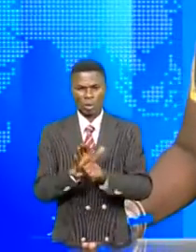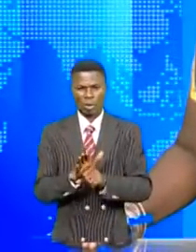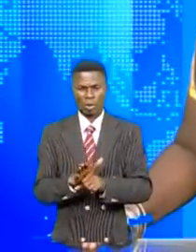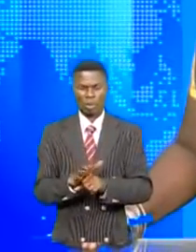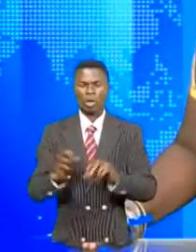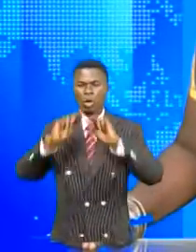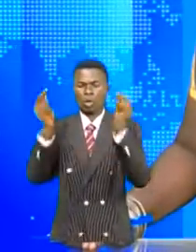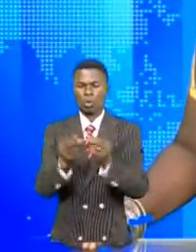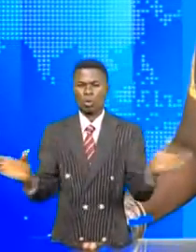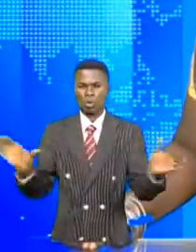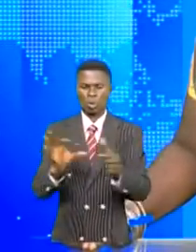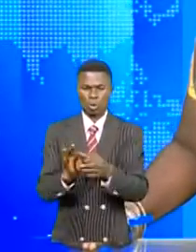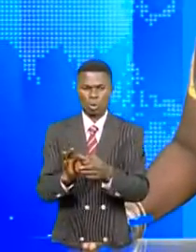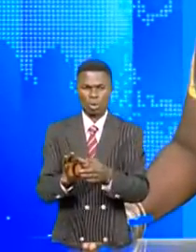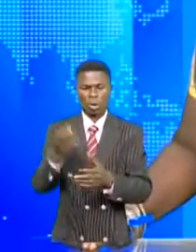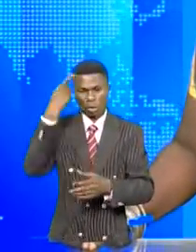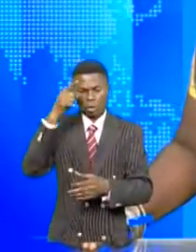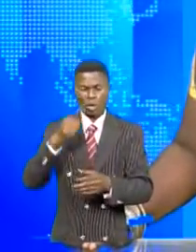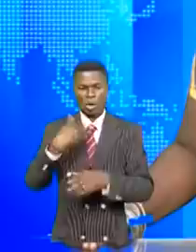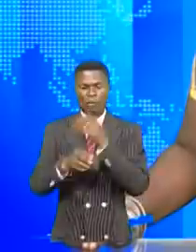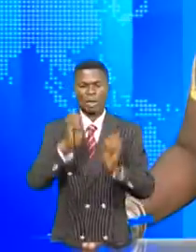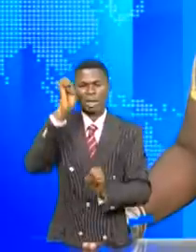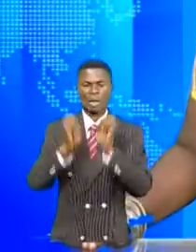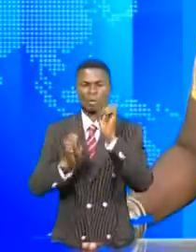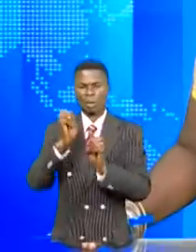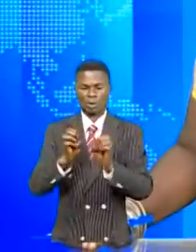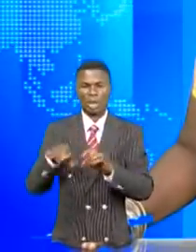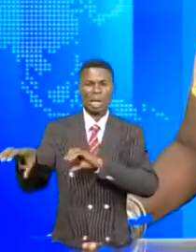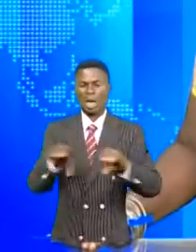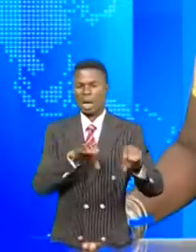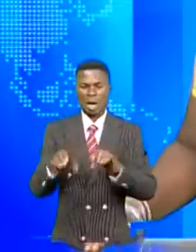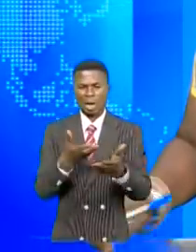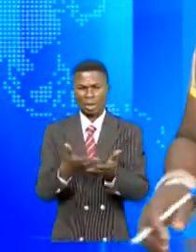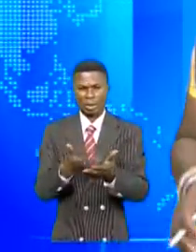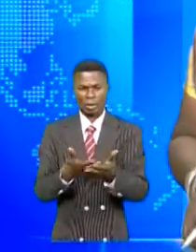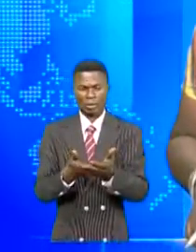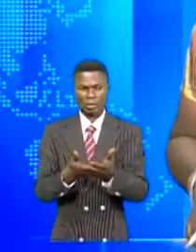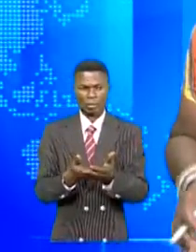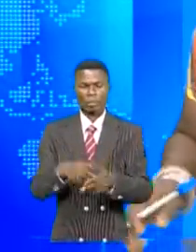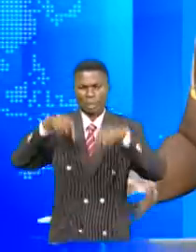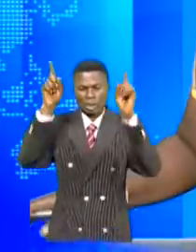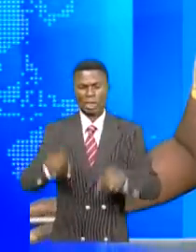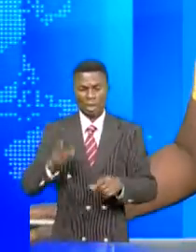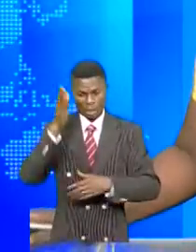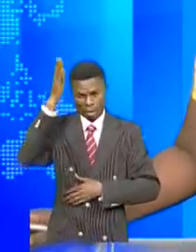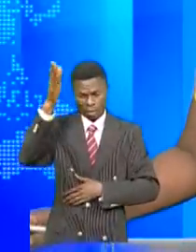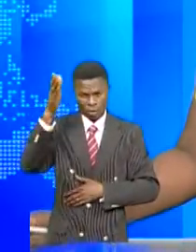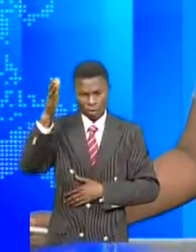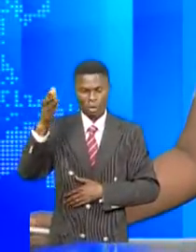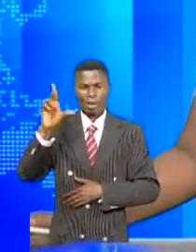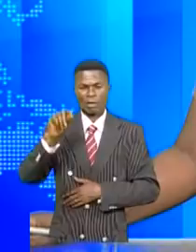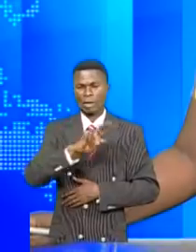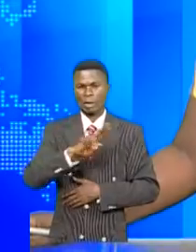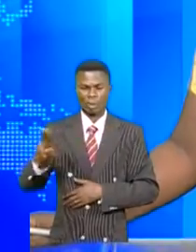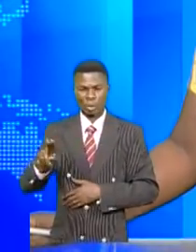staff pour évaluer ses activités de l'année qui vient de s'achever.